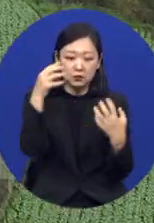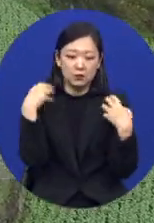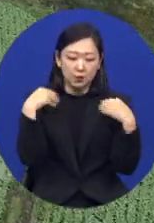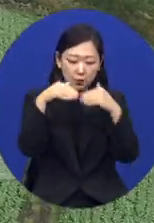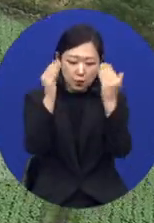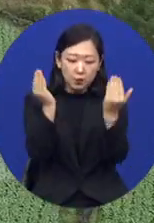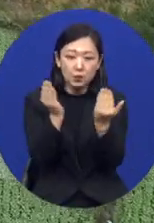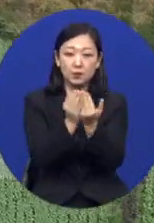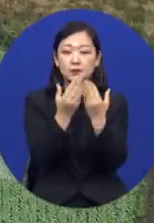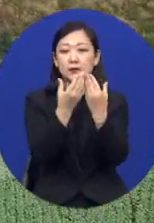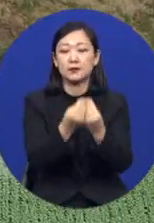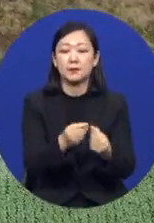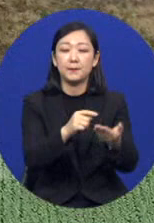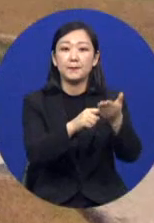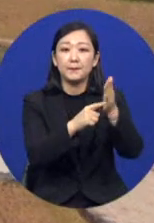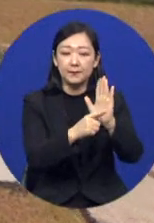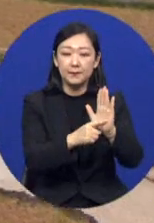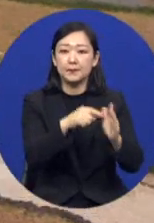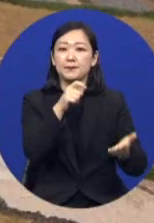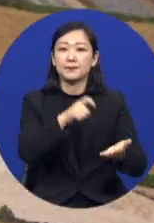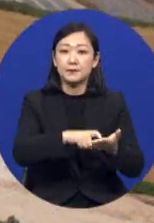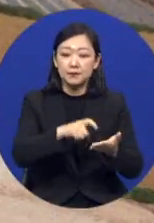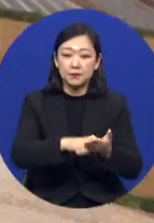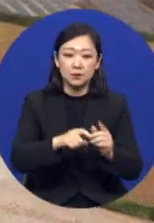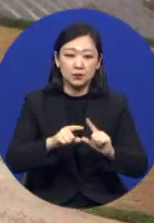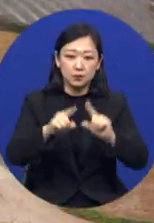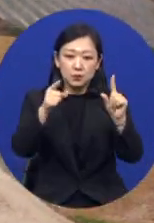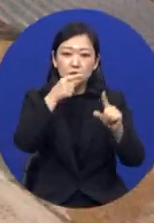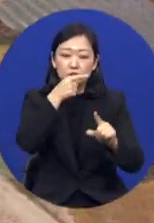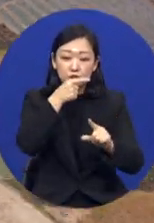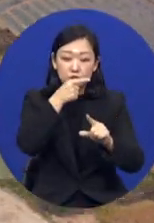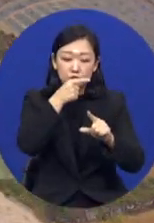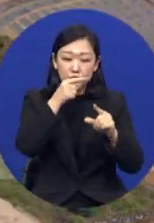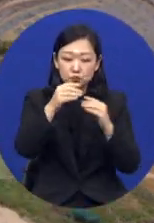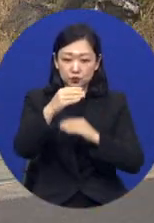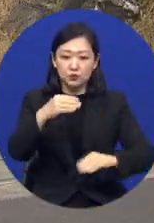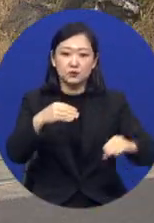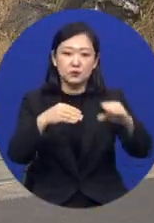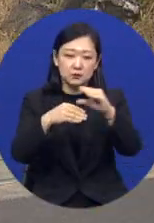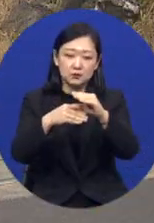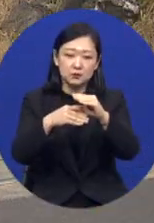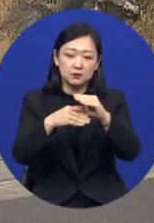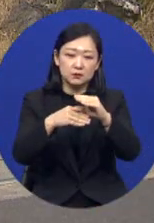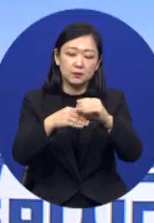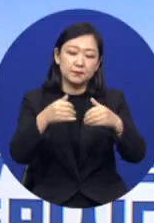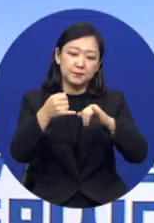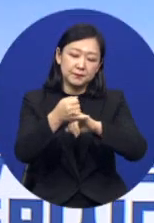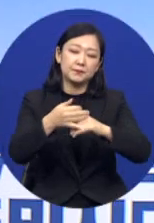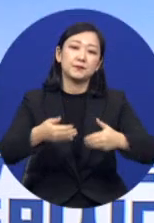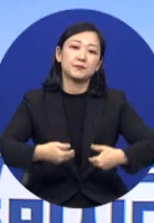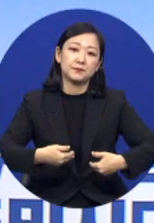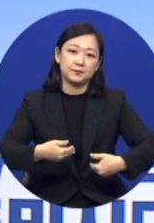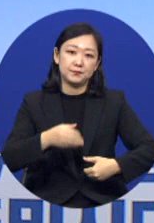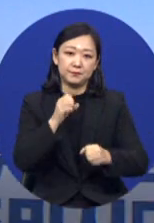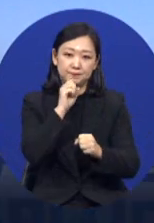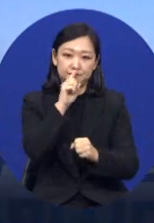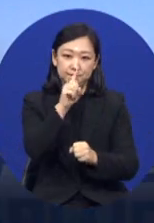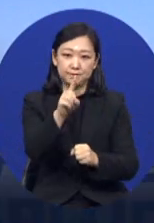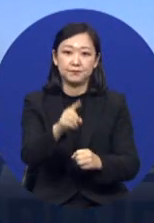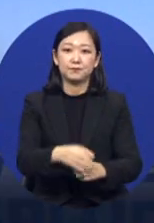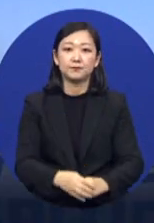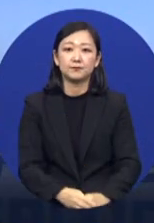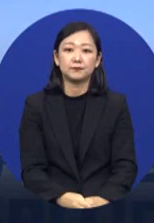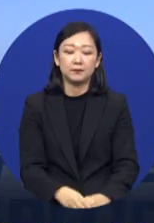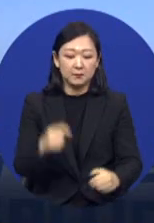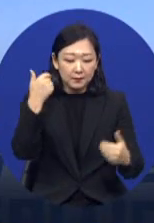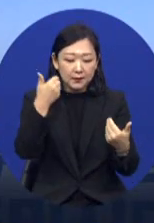내용을 공개하라고 촉구했고 동부 하수처리장 증설은 불가피하다고 밝혔습니다. 반대하시는 분들의